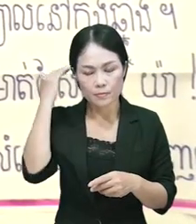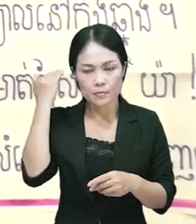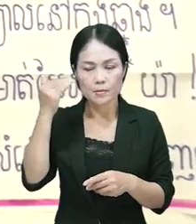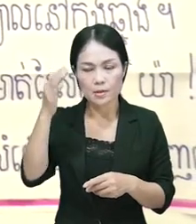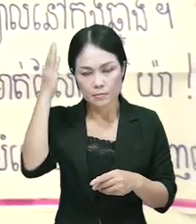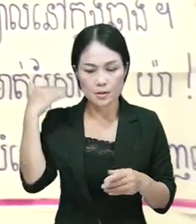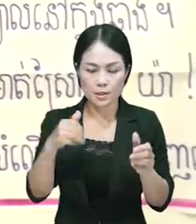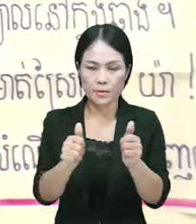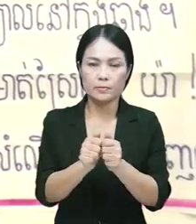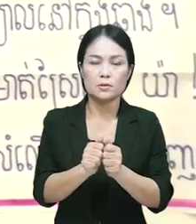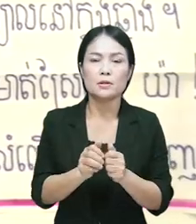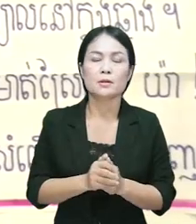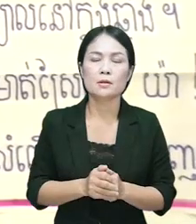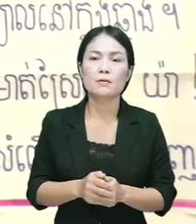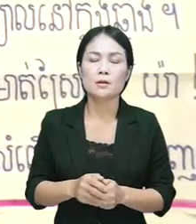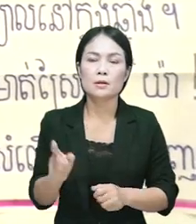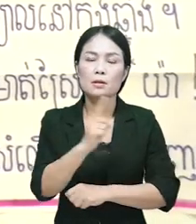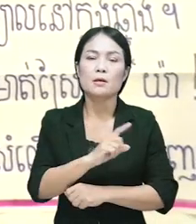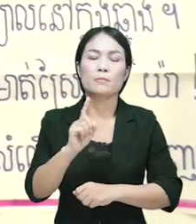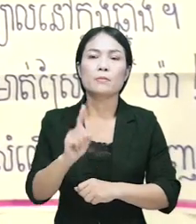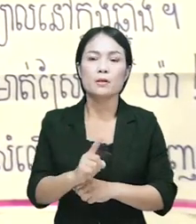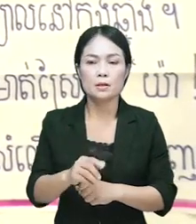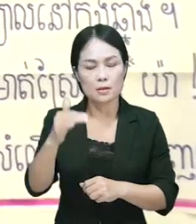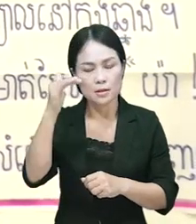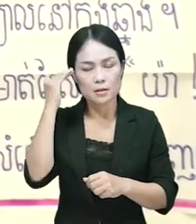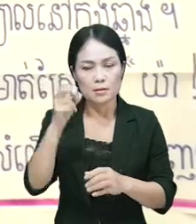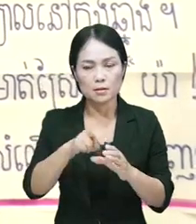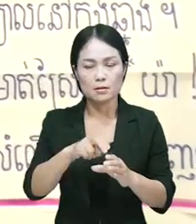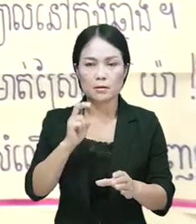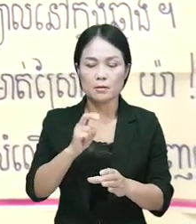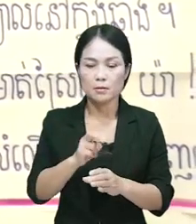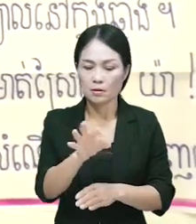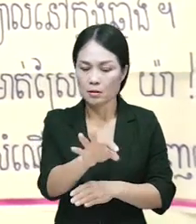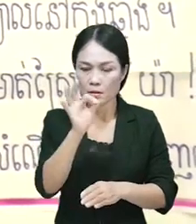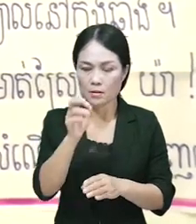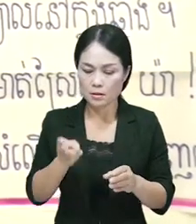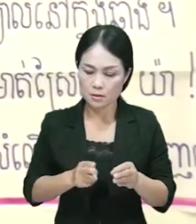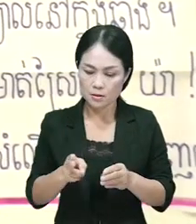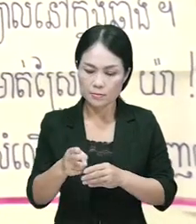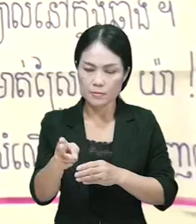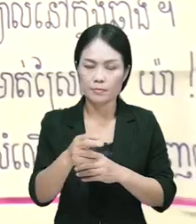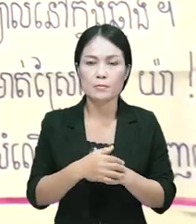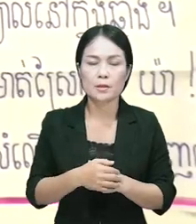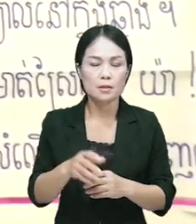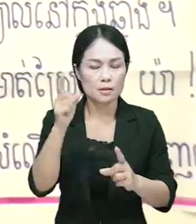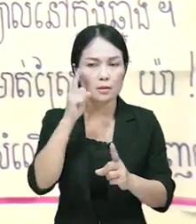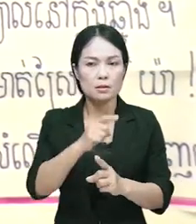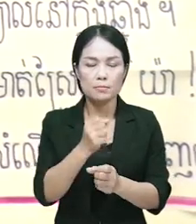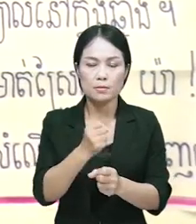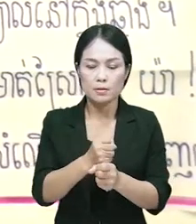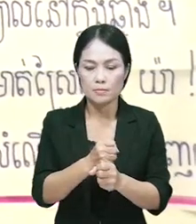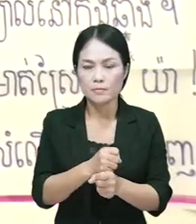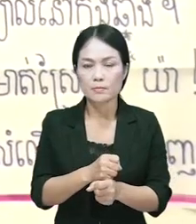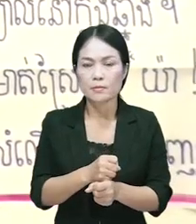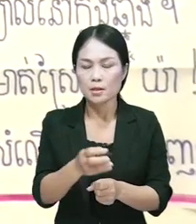ន្ធថ្ងៃមួយប្តីចេញទៅរកអន្ទង់ដើម្បីធ្វើ